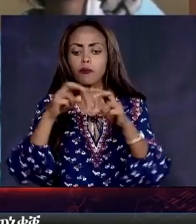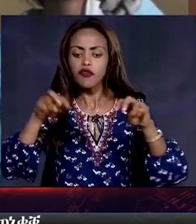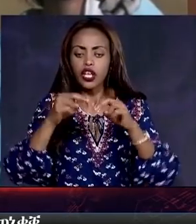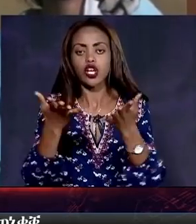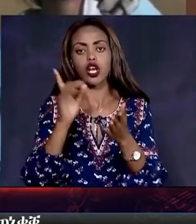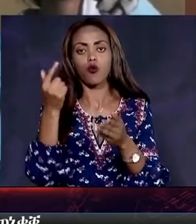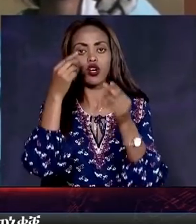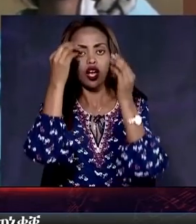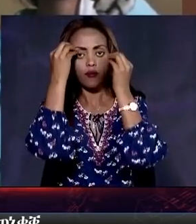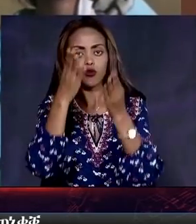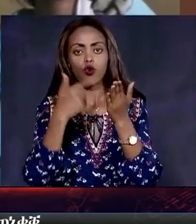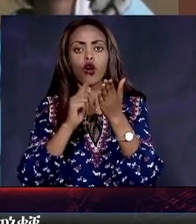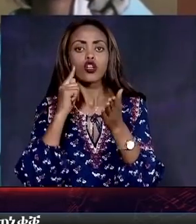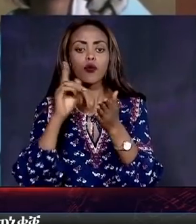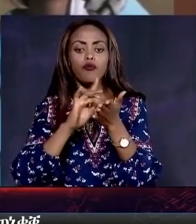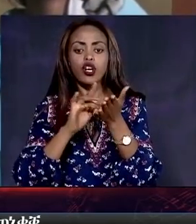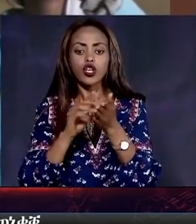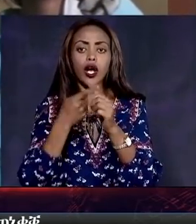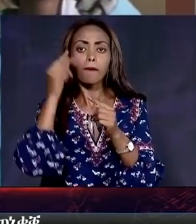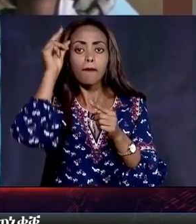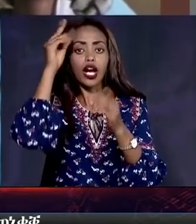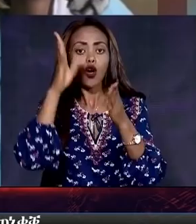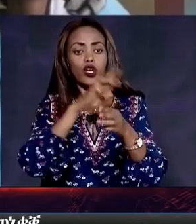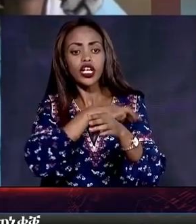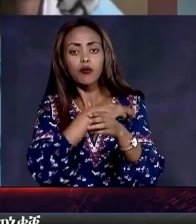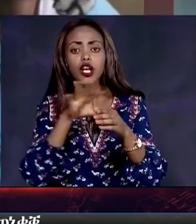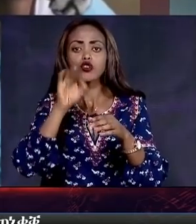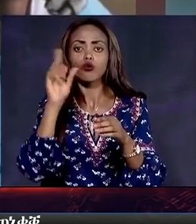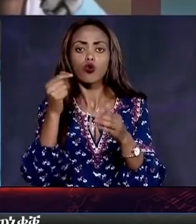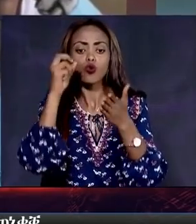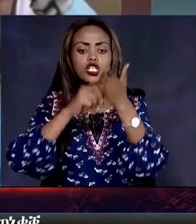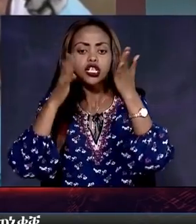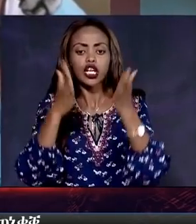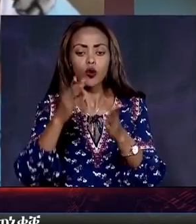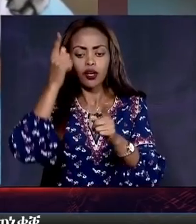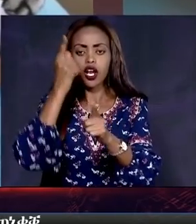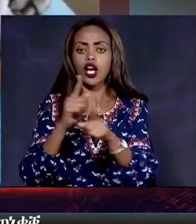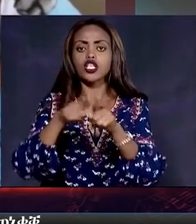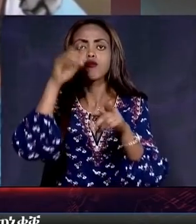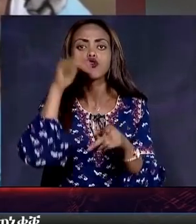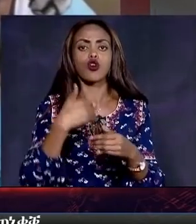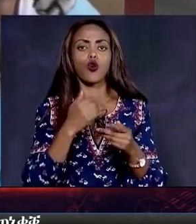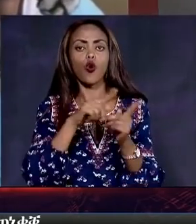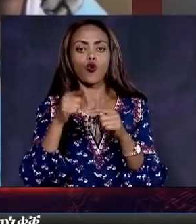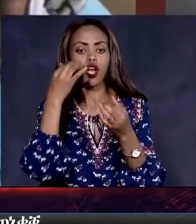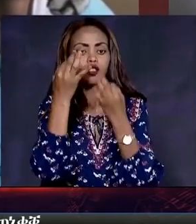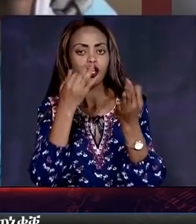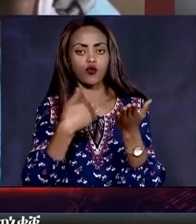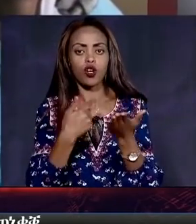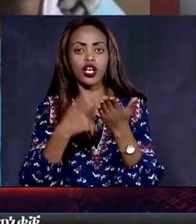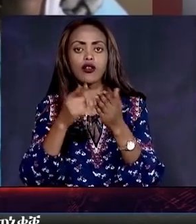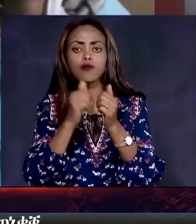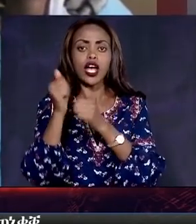ኣድላይ ምዃኑ ሓቢሩ ዋላ እቶም ኣፋውስ ካብ ባህላዊ ሕክምና ዝተረኸቡ እንተኾኑ ውፅኢታውነቶም ክረጋግ ጽከም ዘለውን አተሐሳሲ በሎም